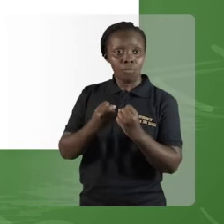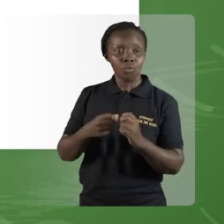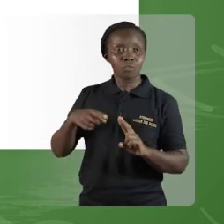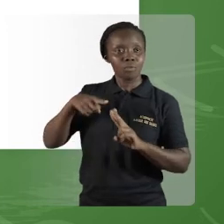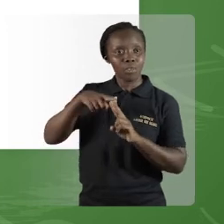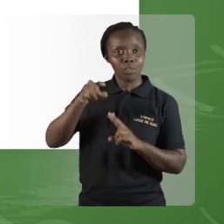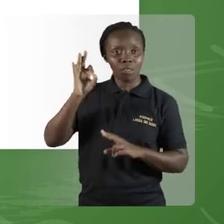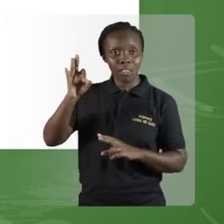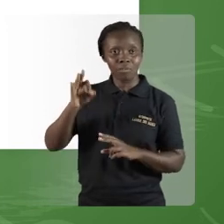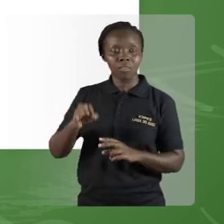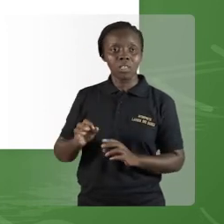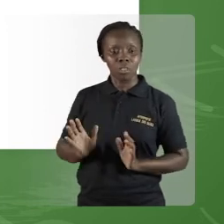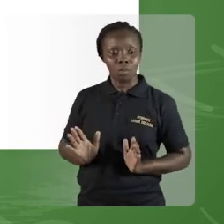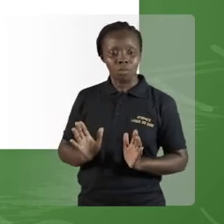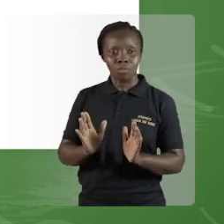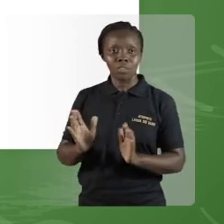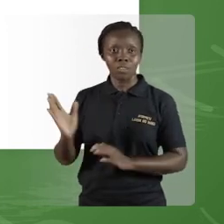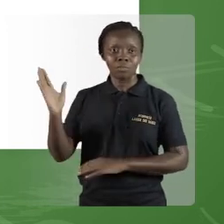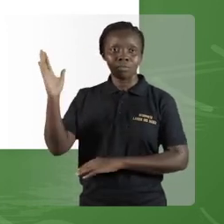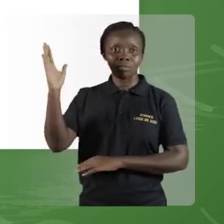provoquer son inclinaison.